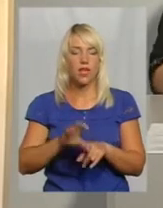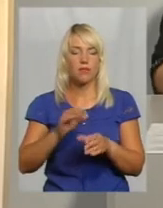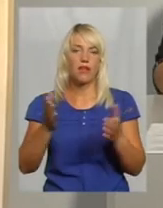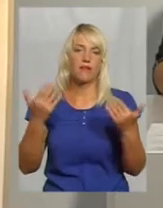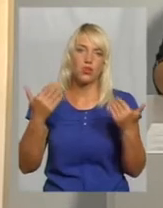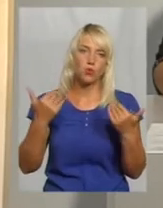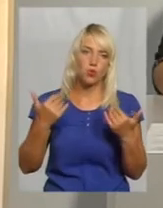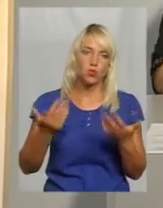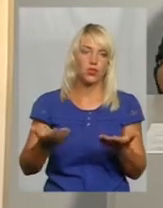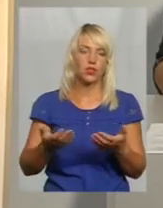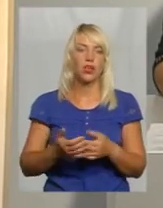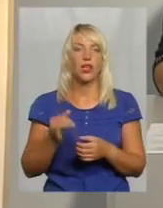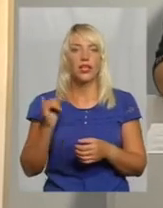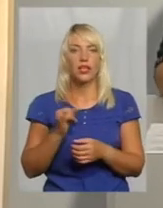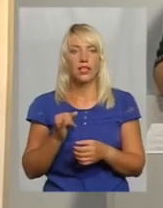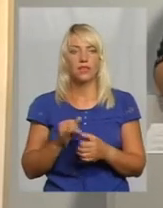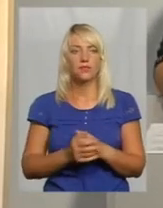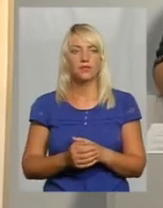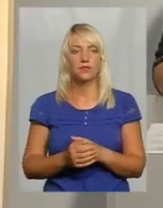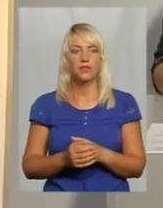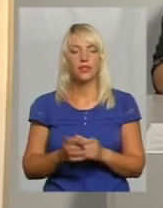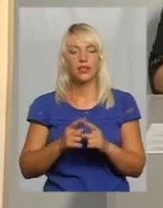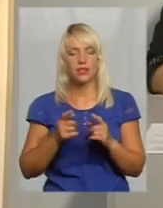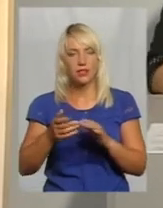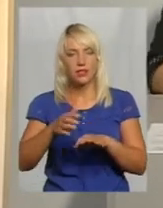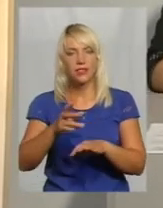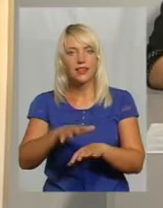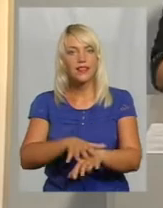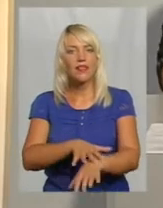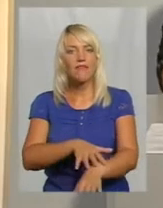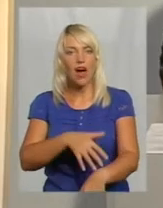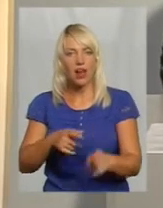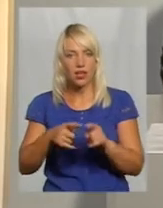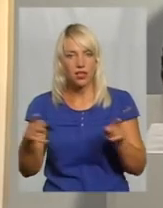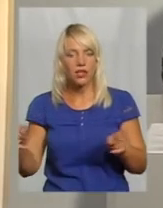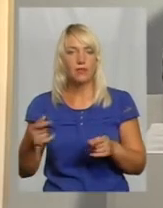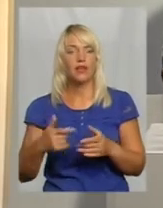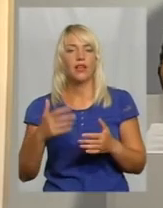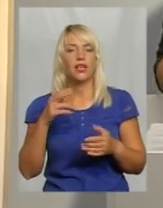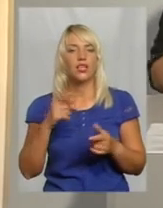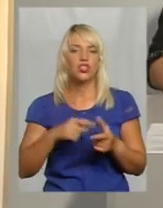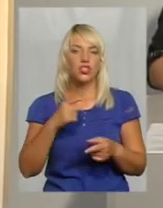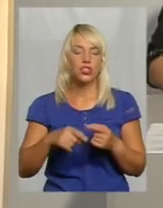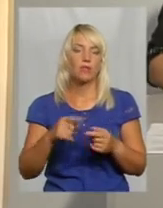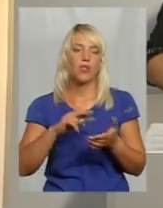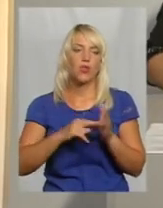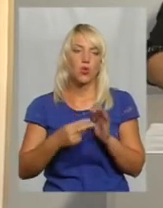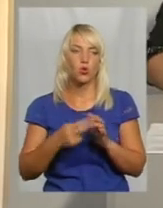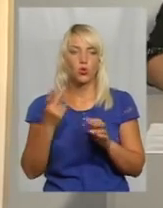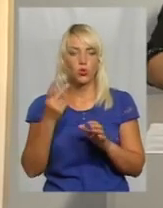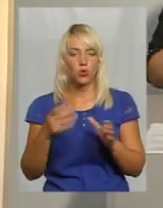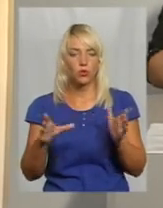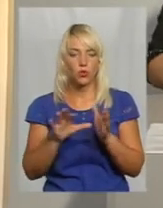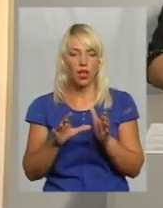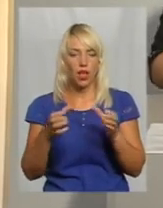відпустки, і ну, тривалі, так? Як все ж таки плануєте другу бригаду